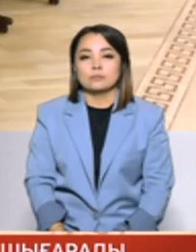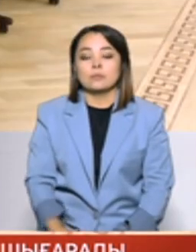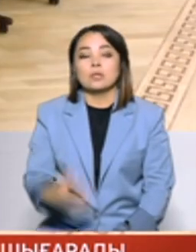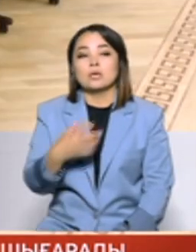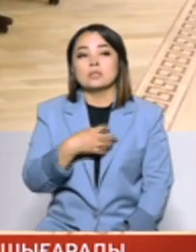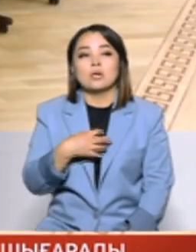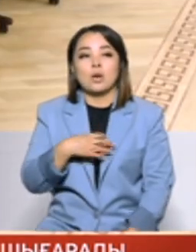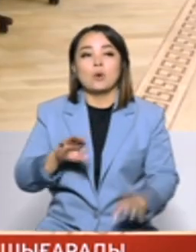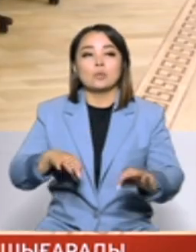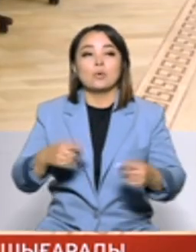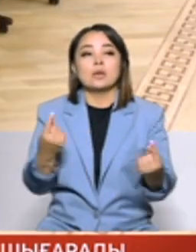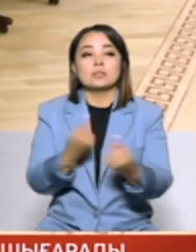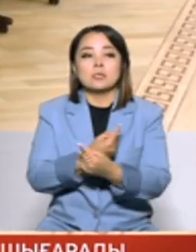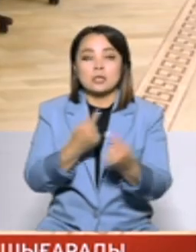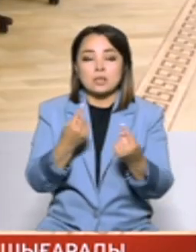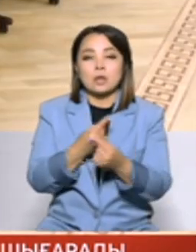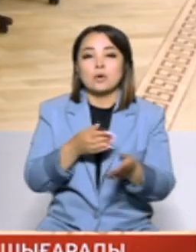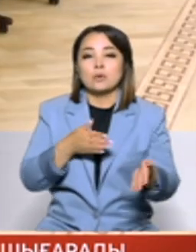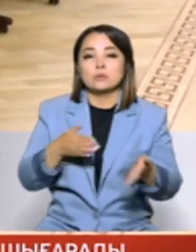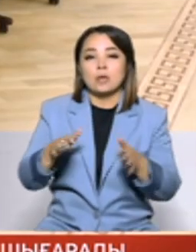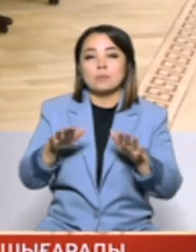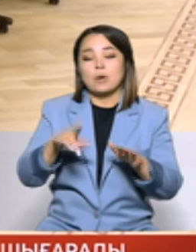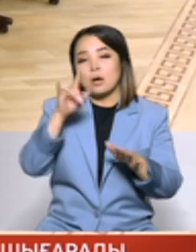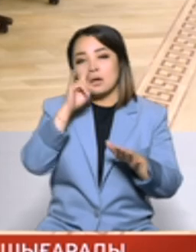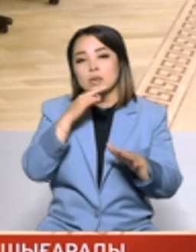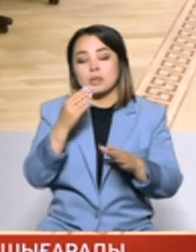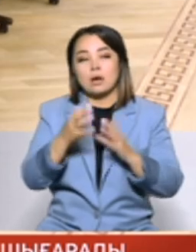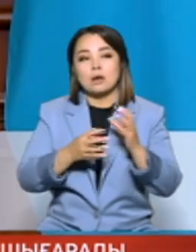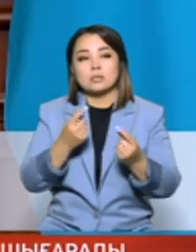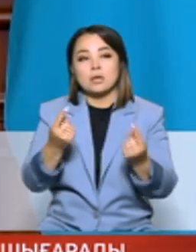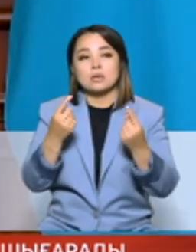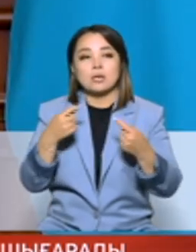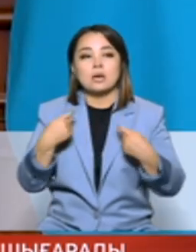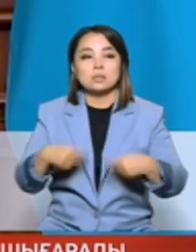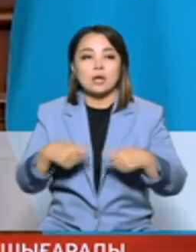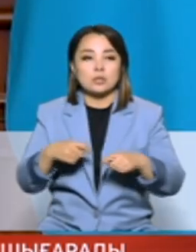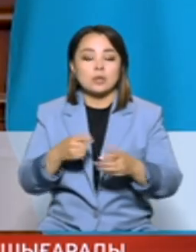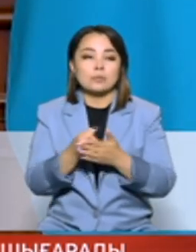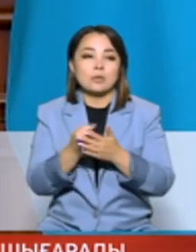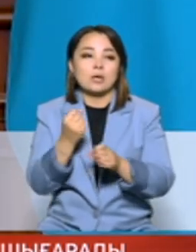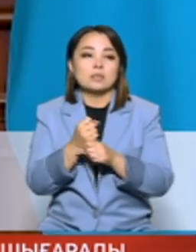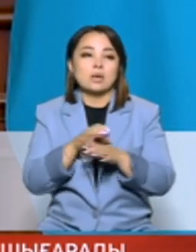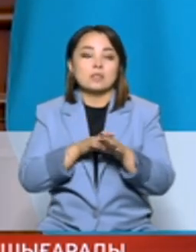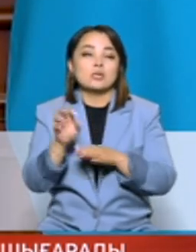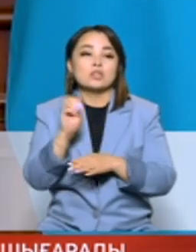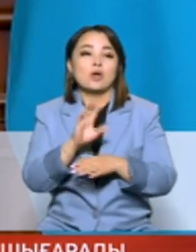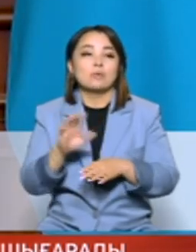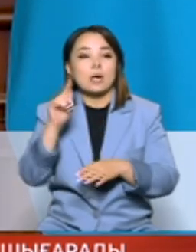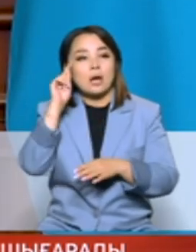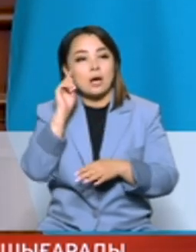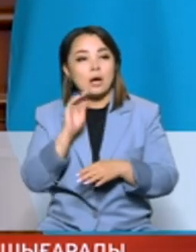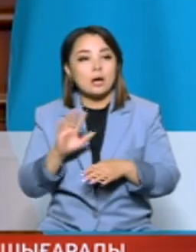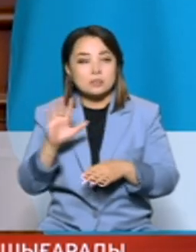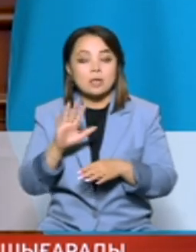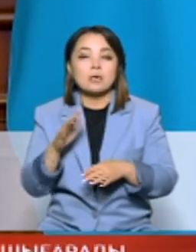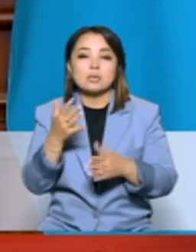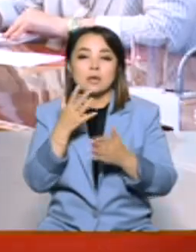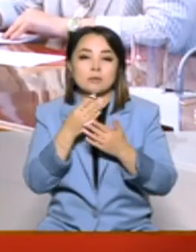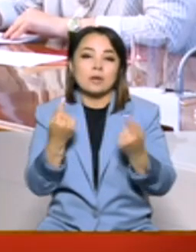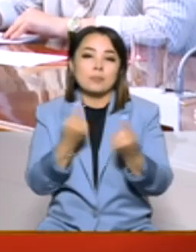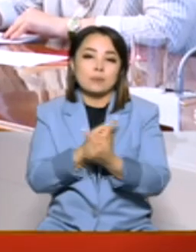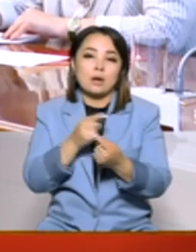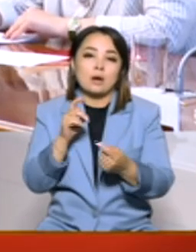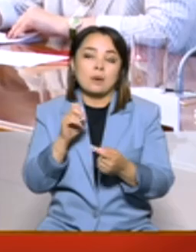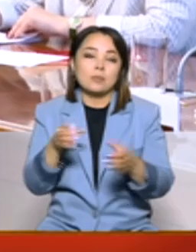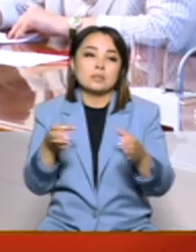Негізі көлік дәліздерінің түйіскен тұсында орналасқан Қазақстан әлемдік ірі нарықтарды қол жетінде ете отырып, Еуропа мен Азия арасындағы транзитті хаб